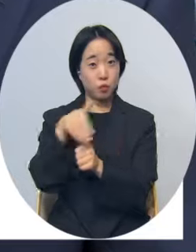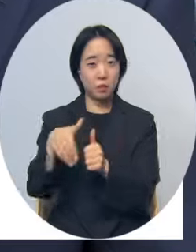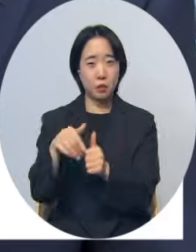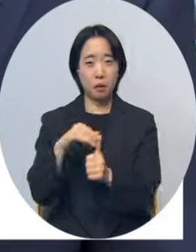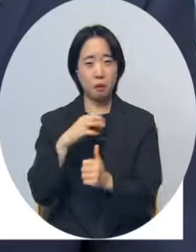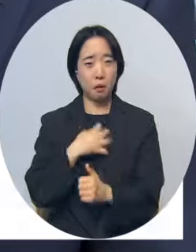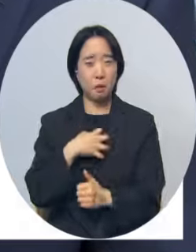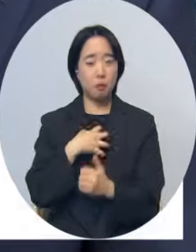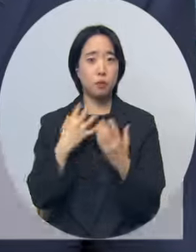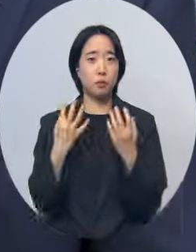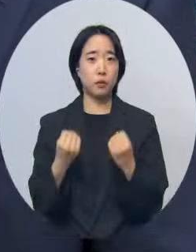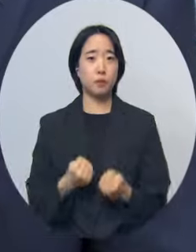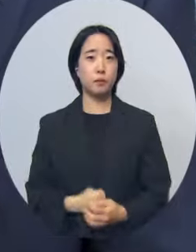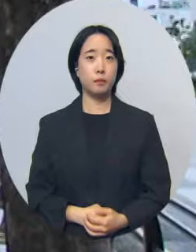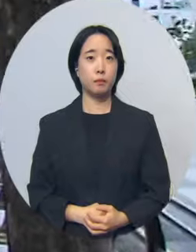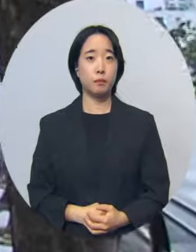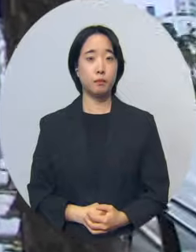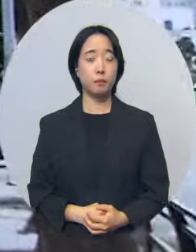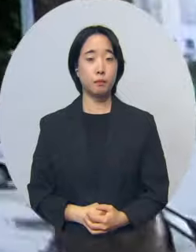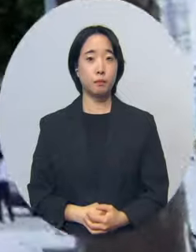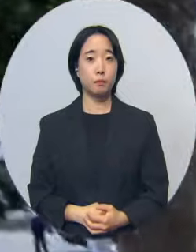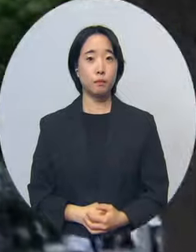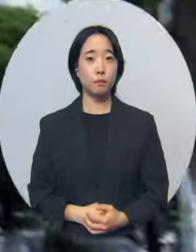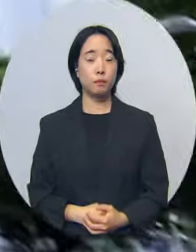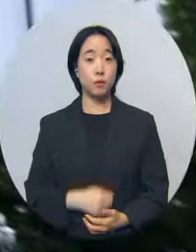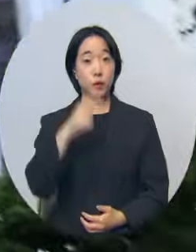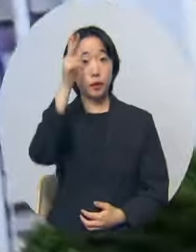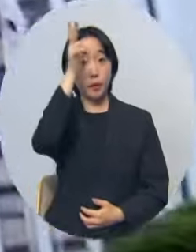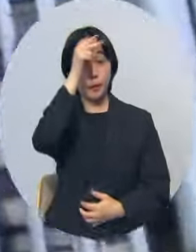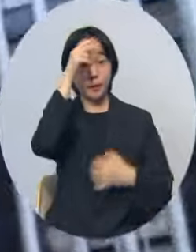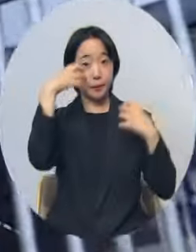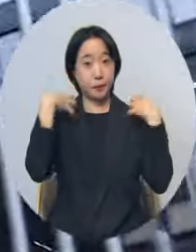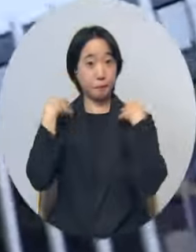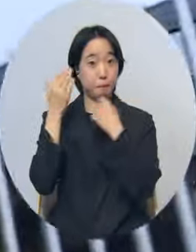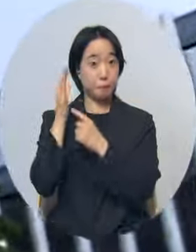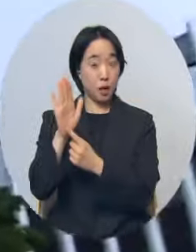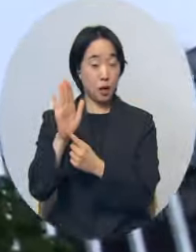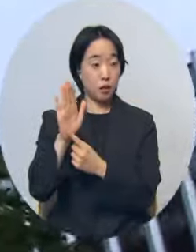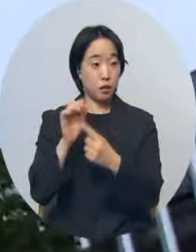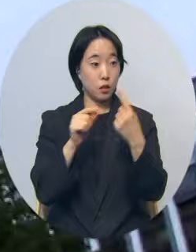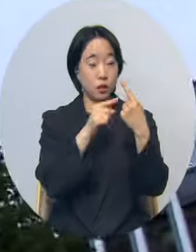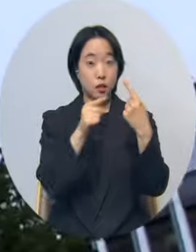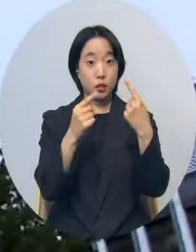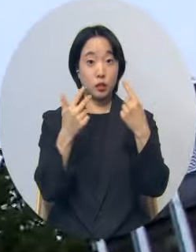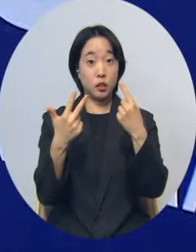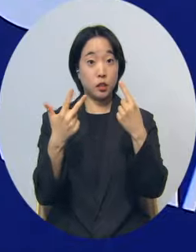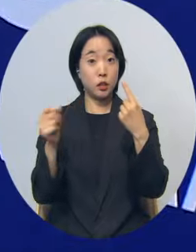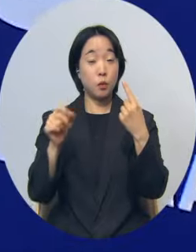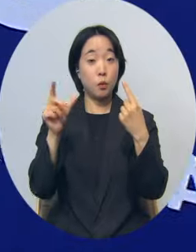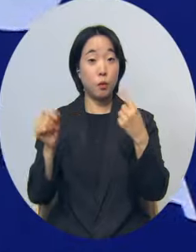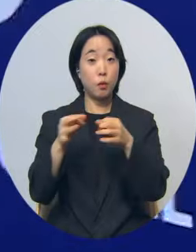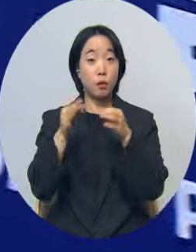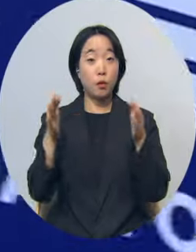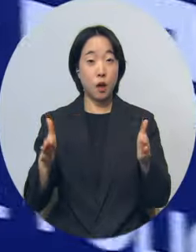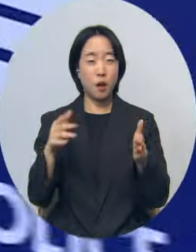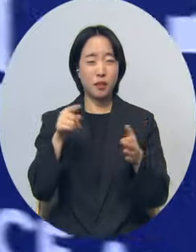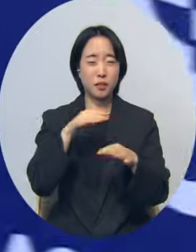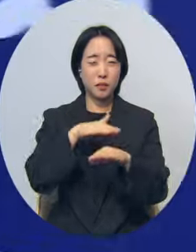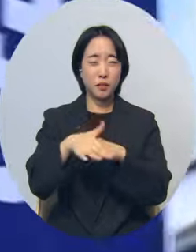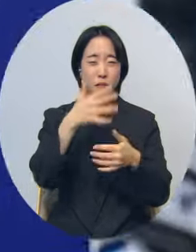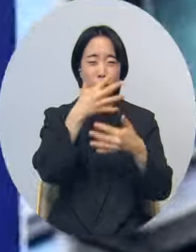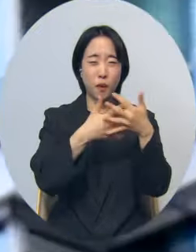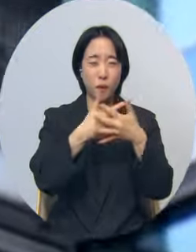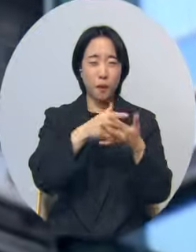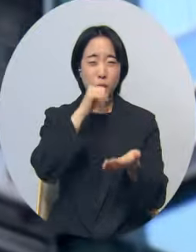많이 느끼고 있는 건 사실인 것 같아요. 경찰청에 따르면 올해 1월부터 7월까지 접수된 텔레그램 성착취 범죄